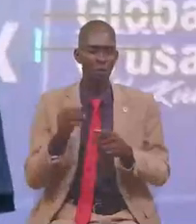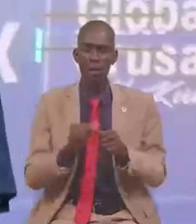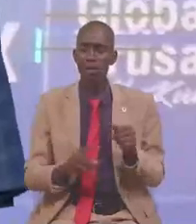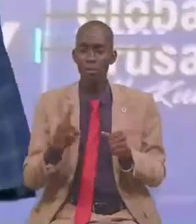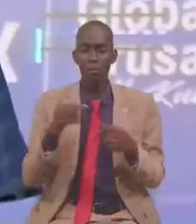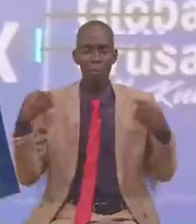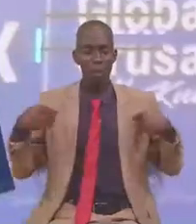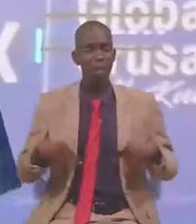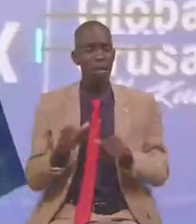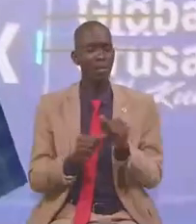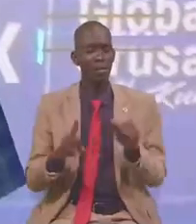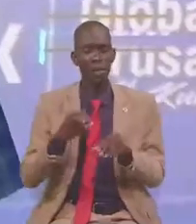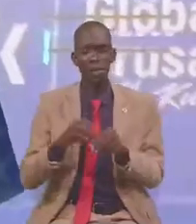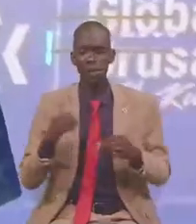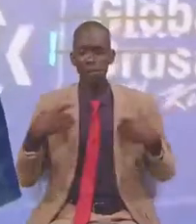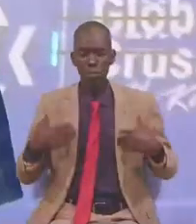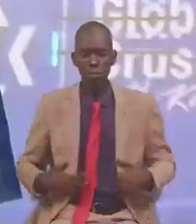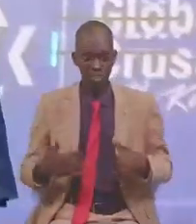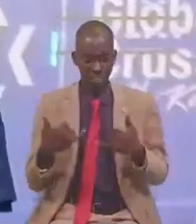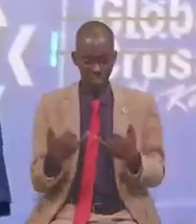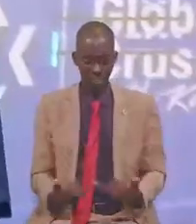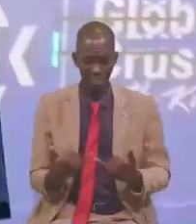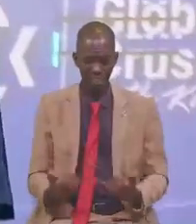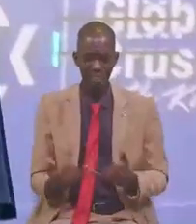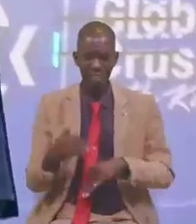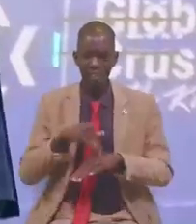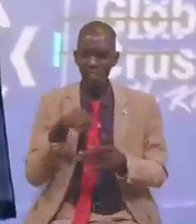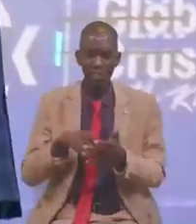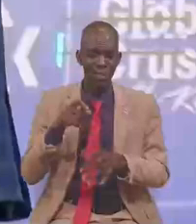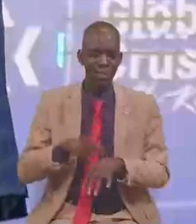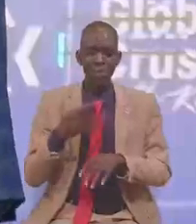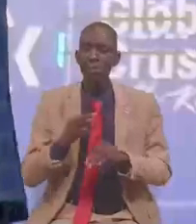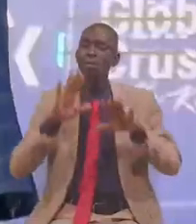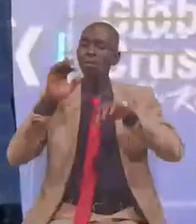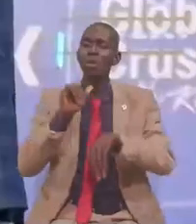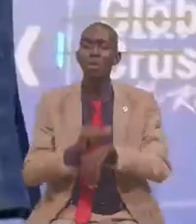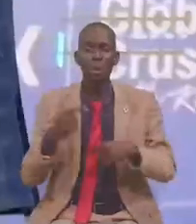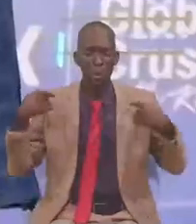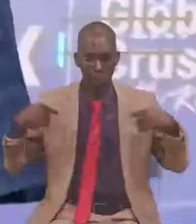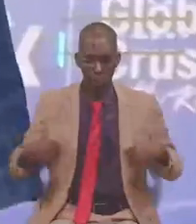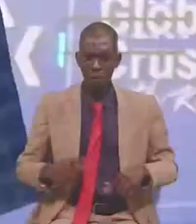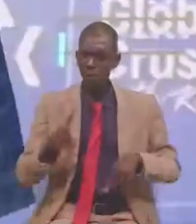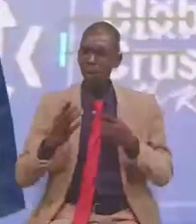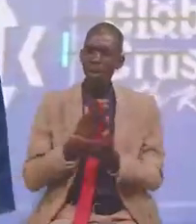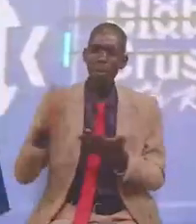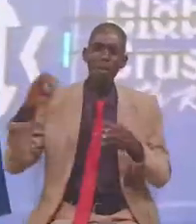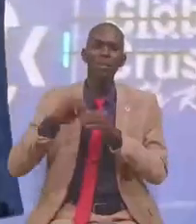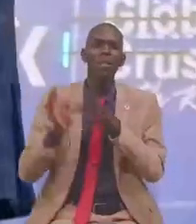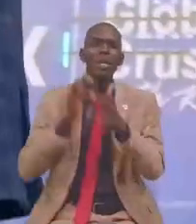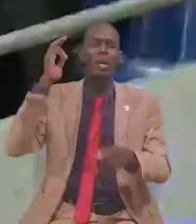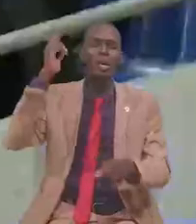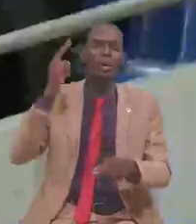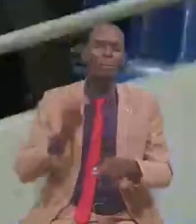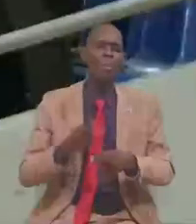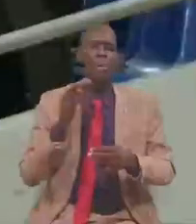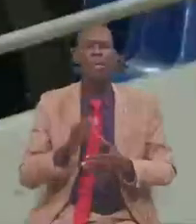votre corps, maintenant, en ce temps de miracle, que les douleurs disparaissent au nom de Jésus-Christ.